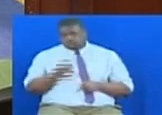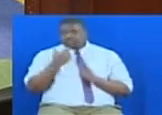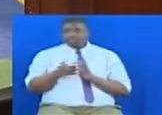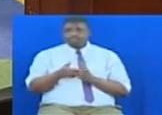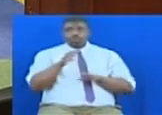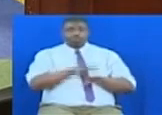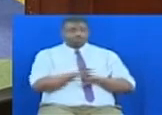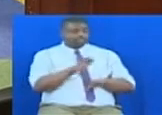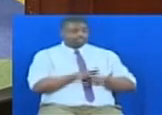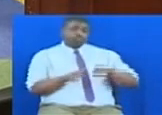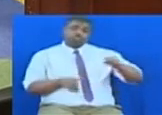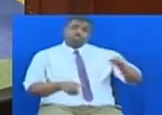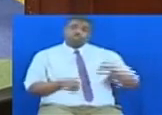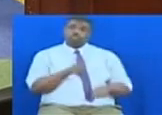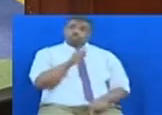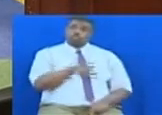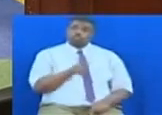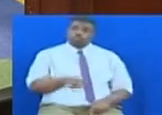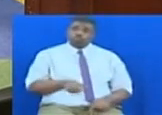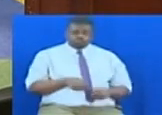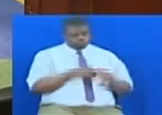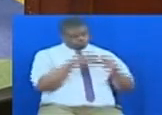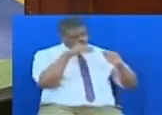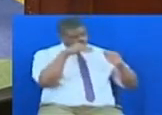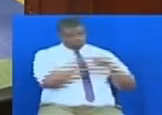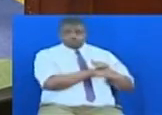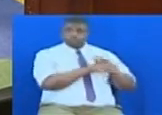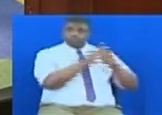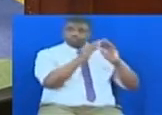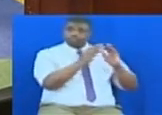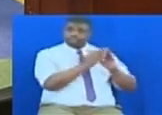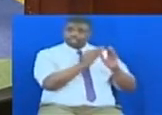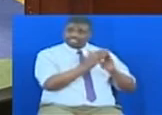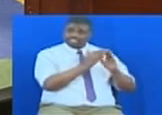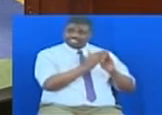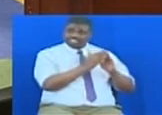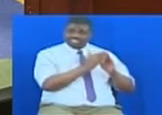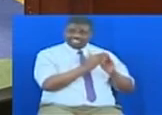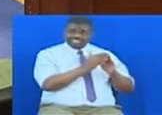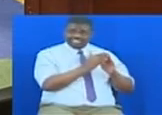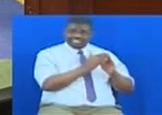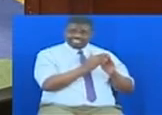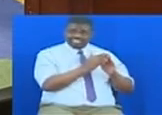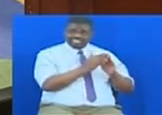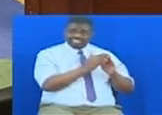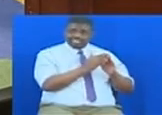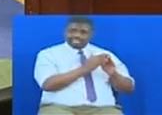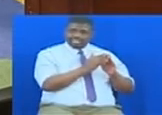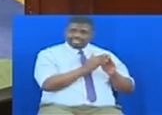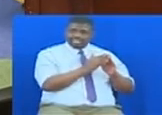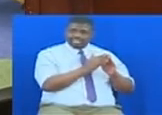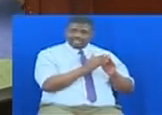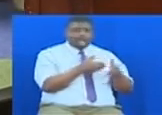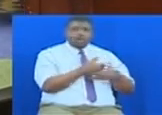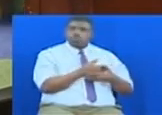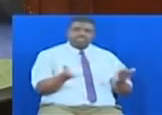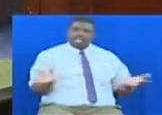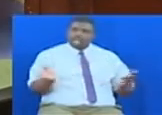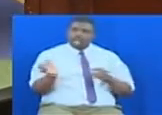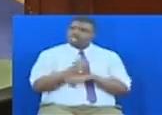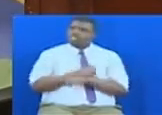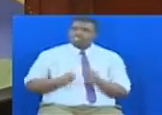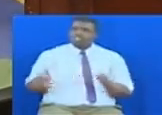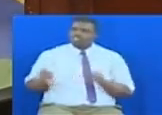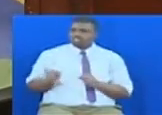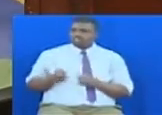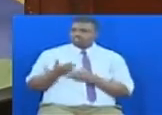hayo, watu wangejifungia ndani. Unawezaje kukaa ndani ule jamani? Inawezekana? Haiwezekani, kwa